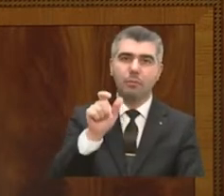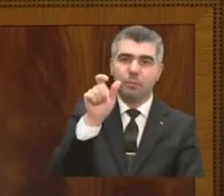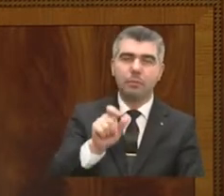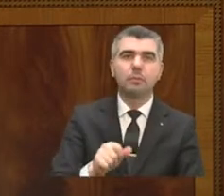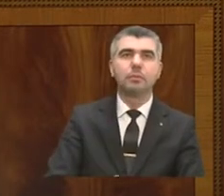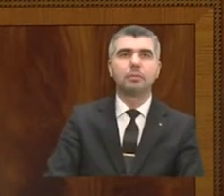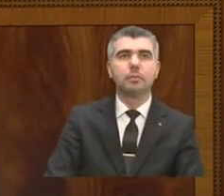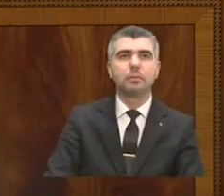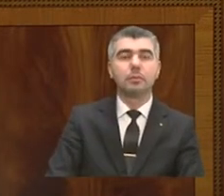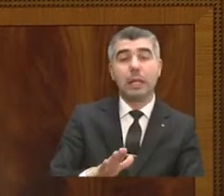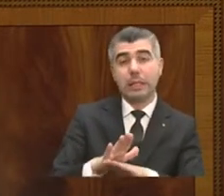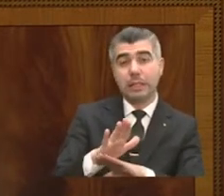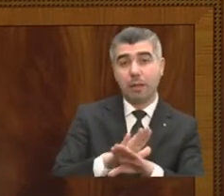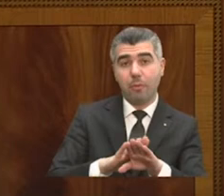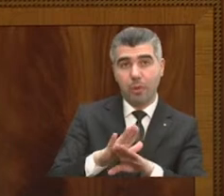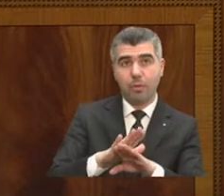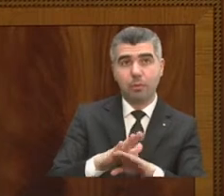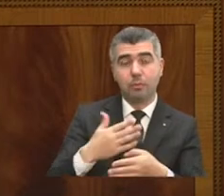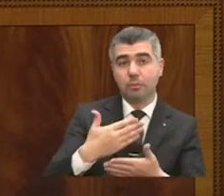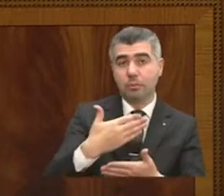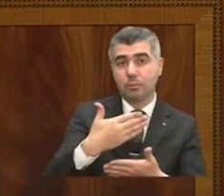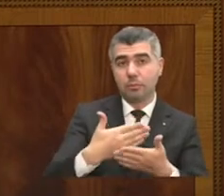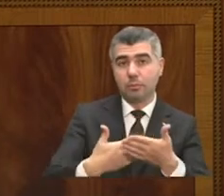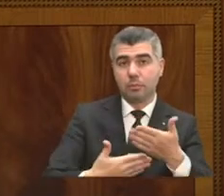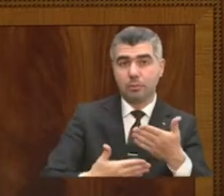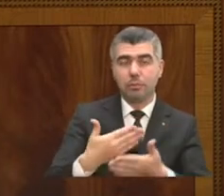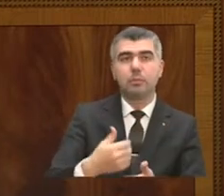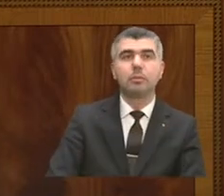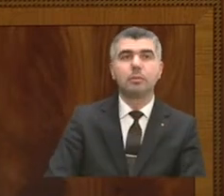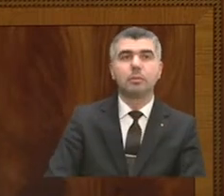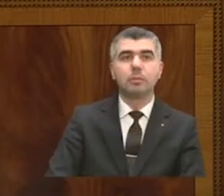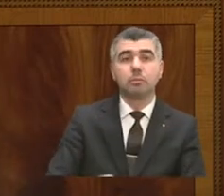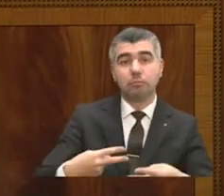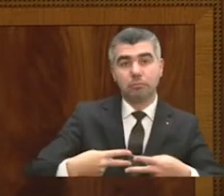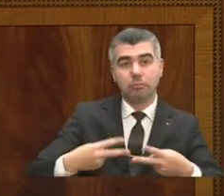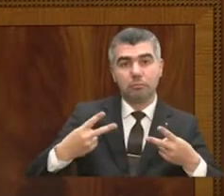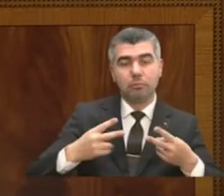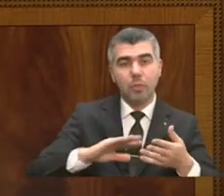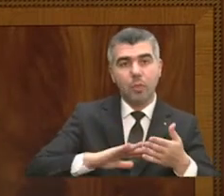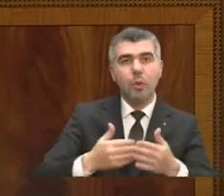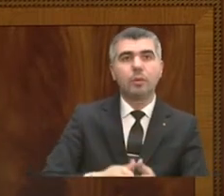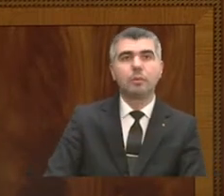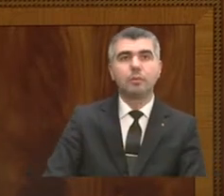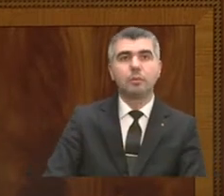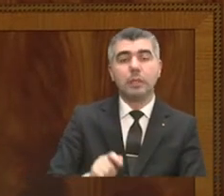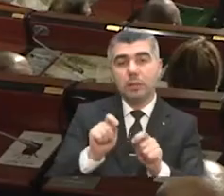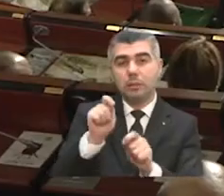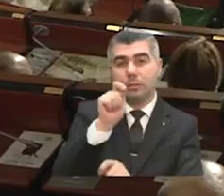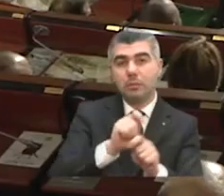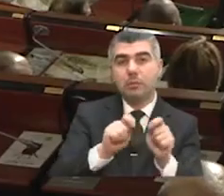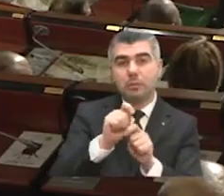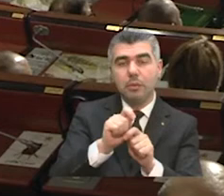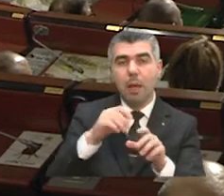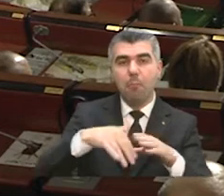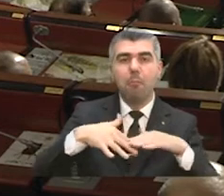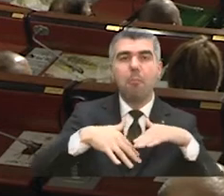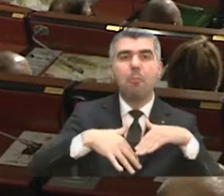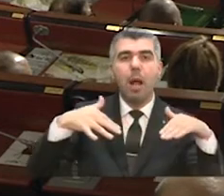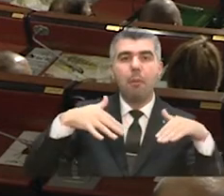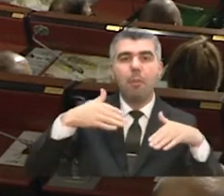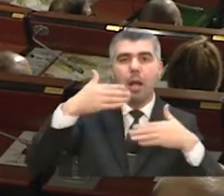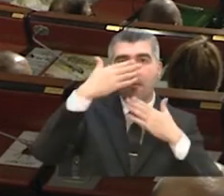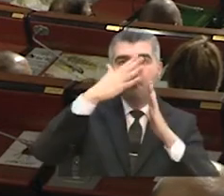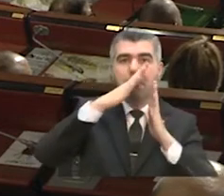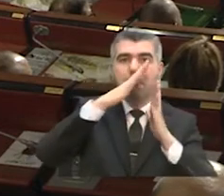Merci, Madame la parlementaire. Donc, si vous permettez, je vais lire le